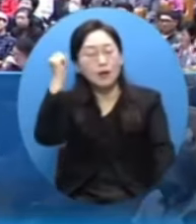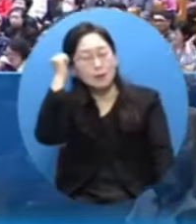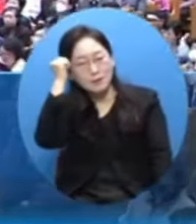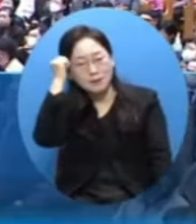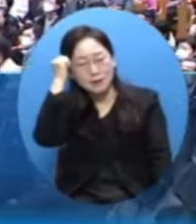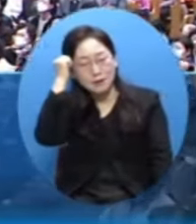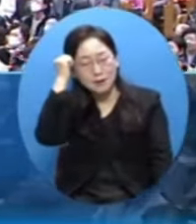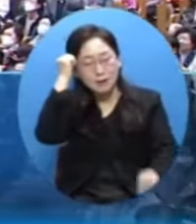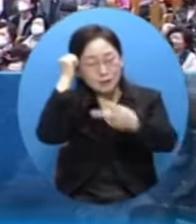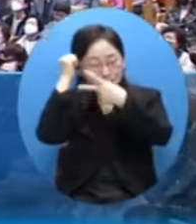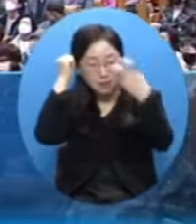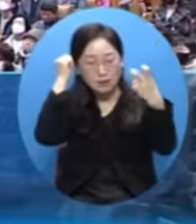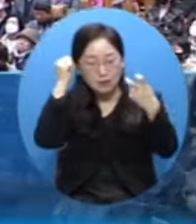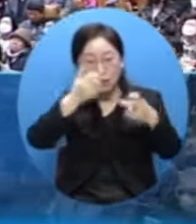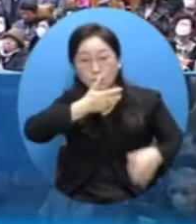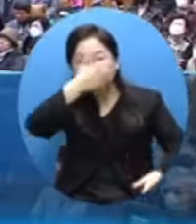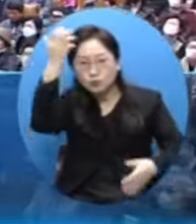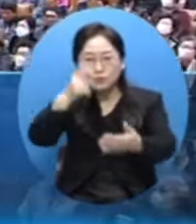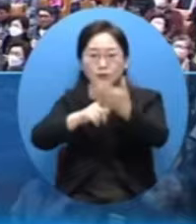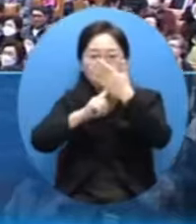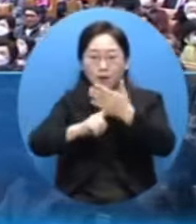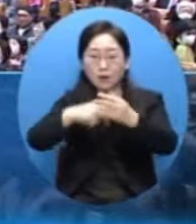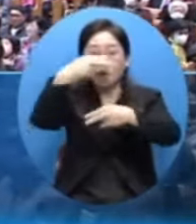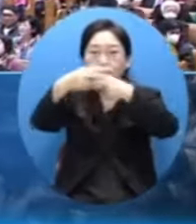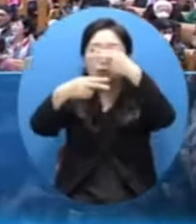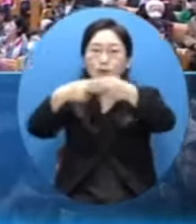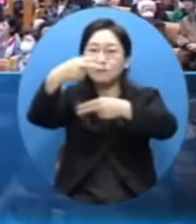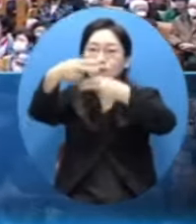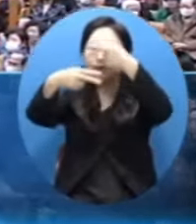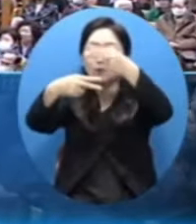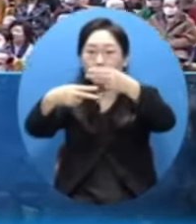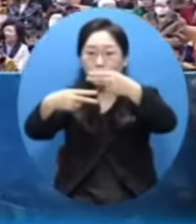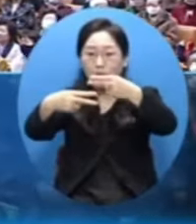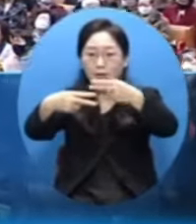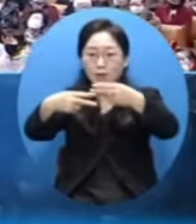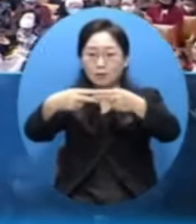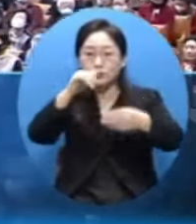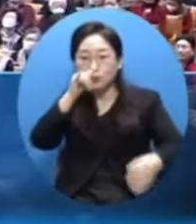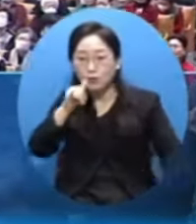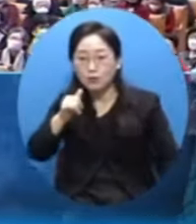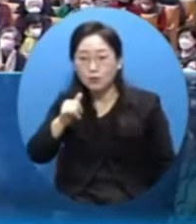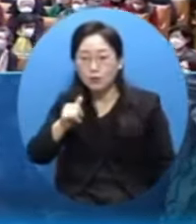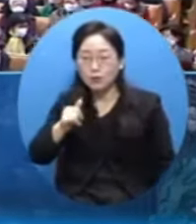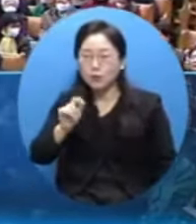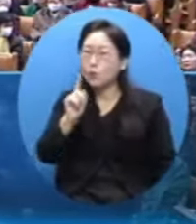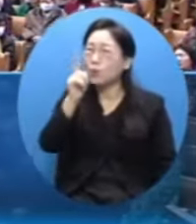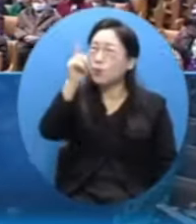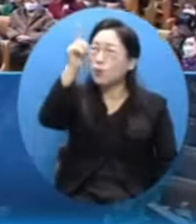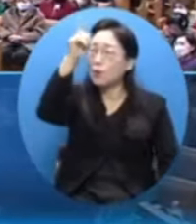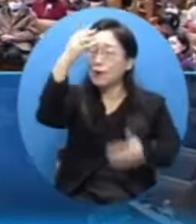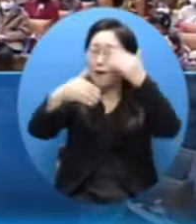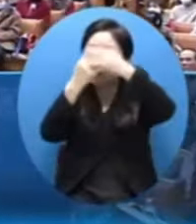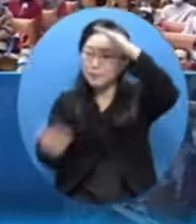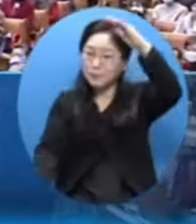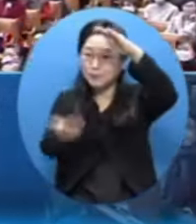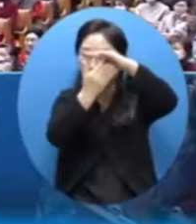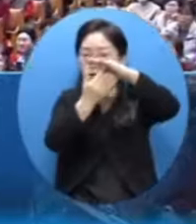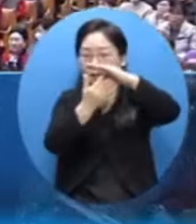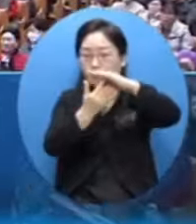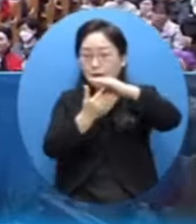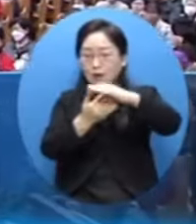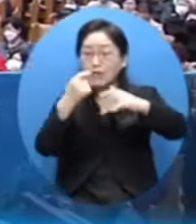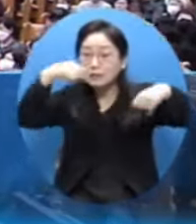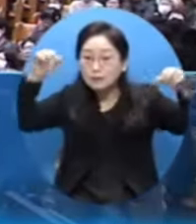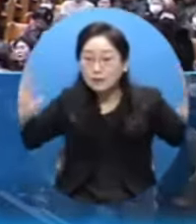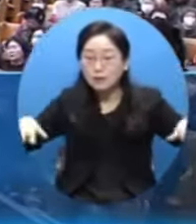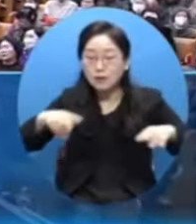거기 누워 자더니 꿈에 번쩍 사닥다리가 땅 위에 서 있는데 그 꼭대기가 하늘에 닿았고 또 본즉 하나님의 사자들이 그